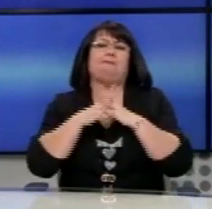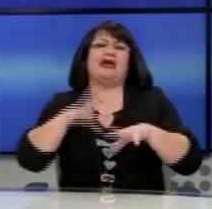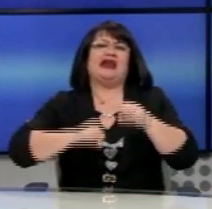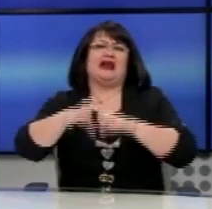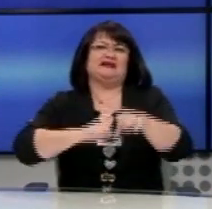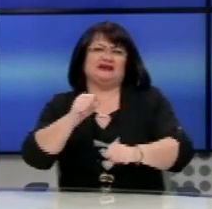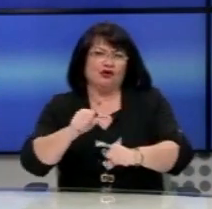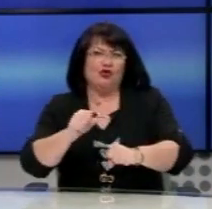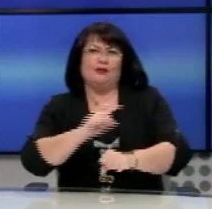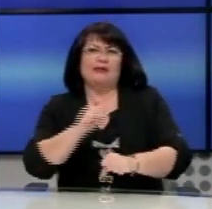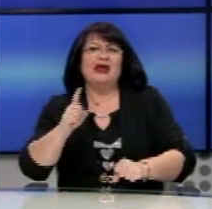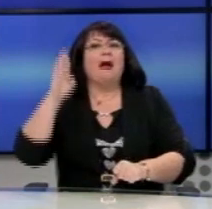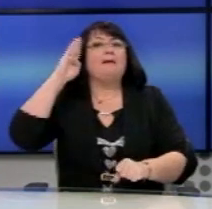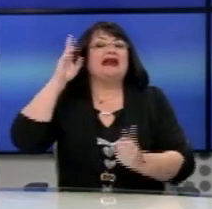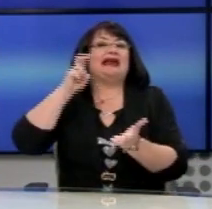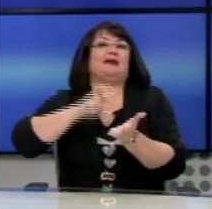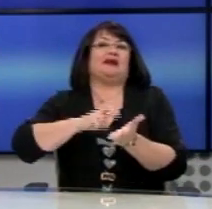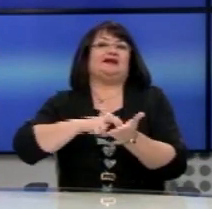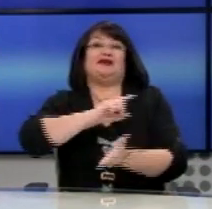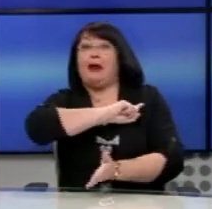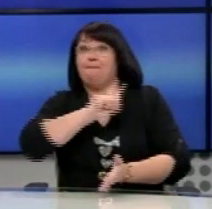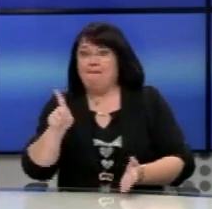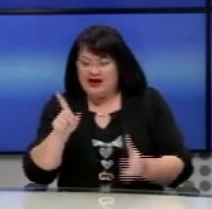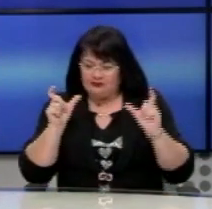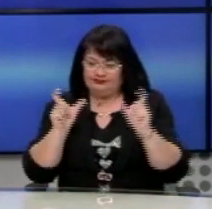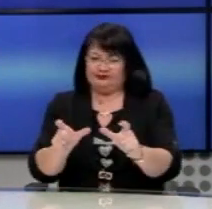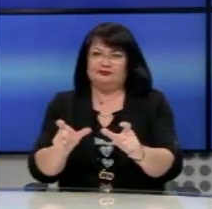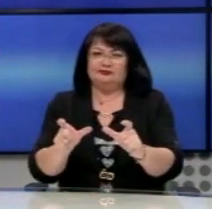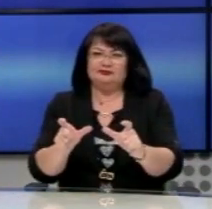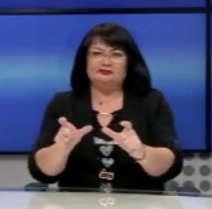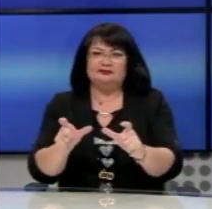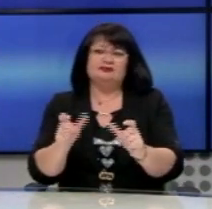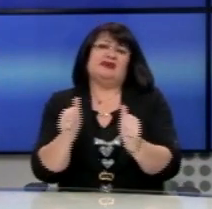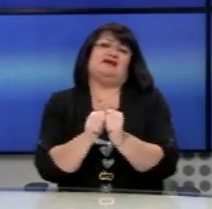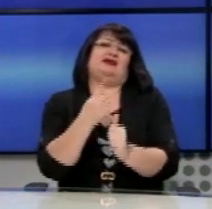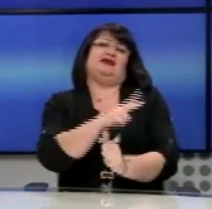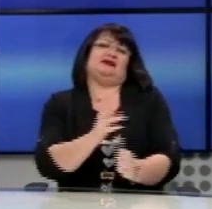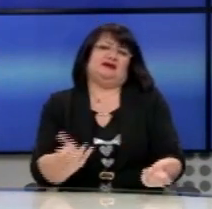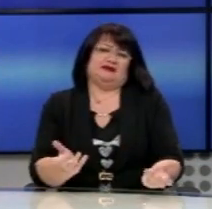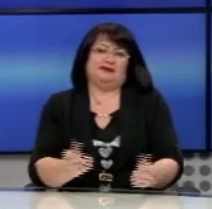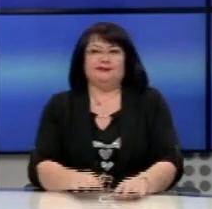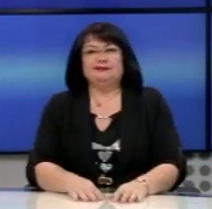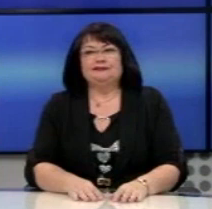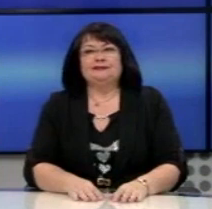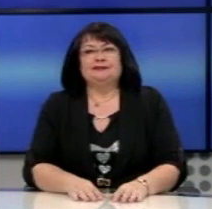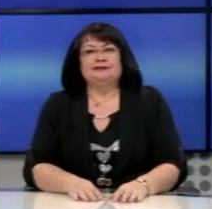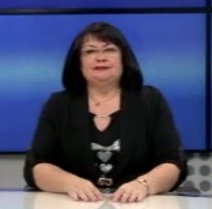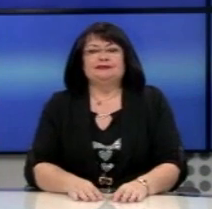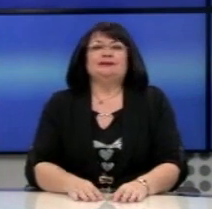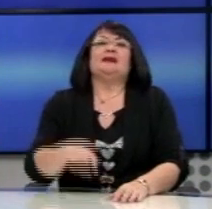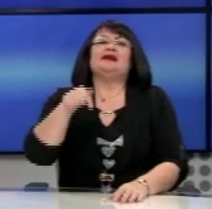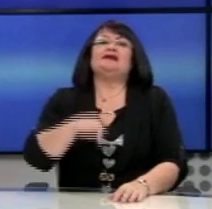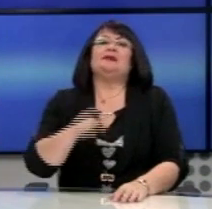της πορείας στην πρεσβεία των Ηνωμένων Πολιτειών της Αμερικής, του στρατηγικού σας συμμάχου. Που σήμερα αυτό